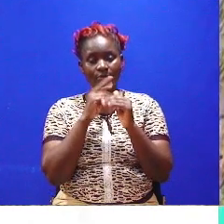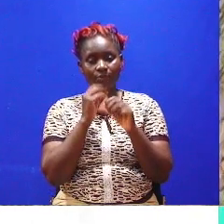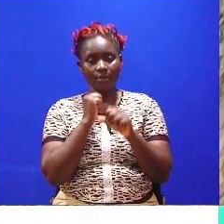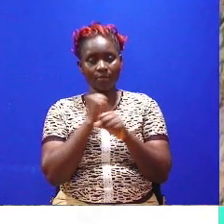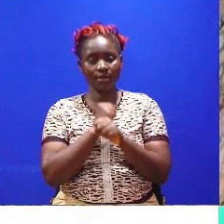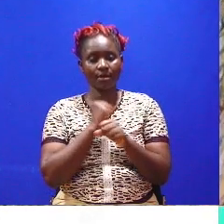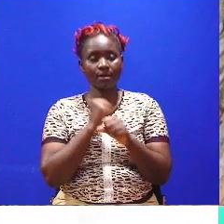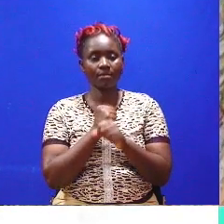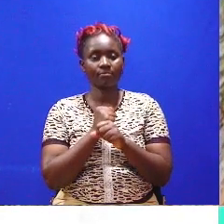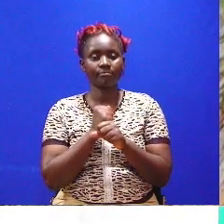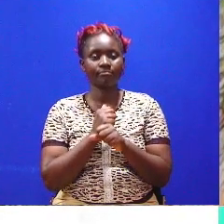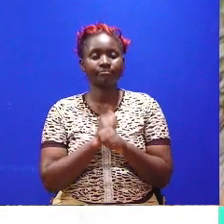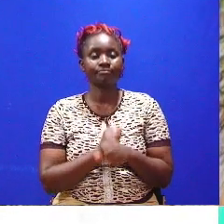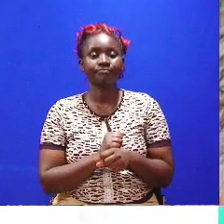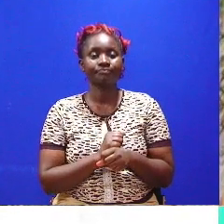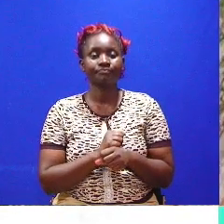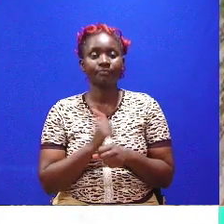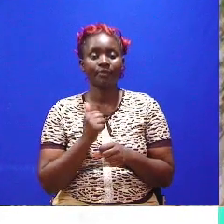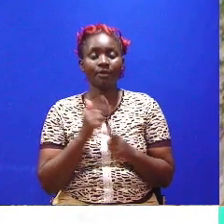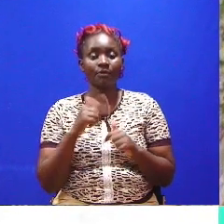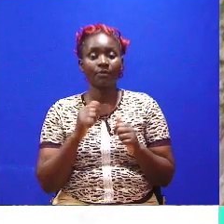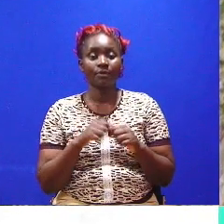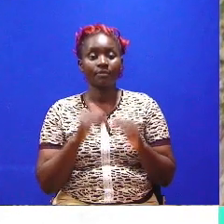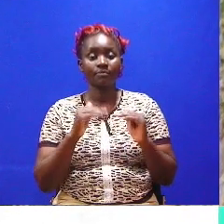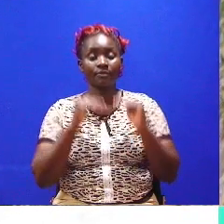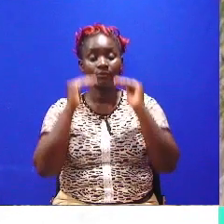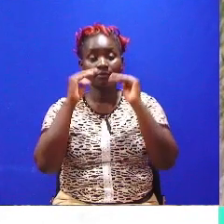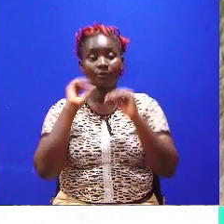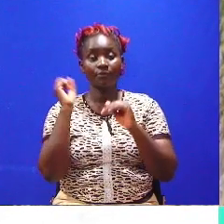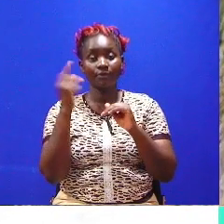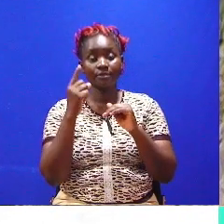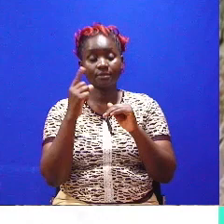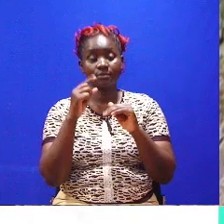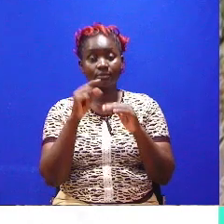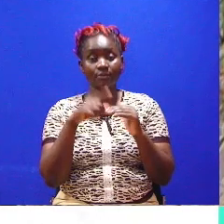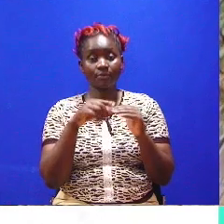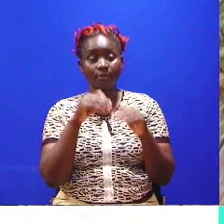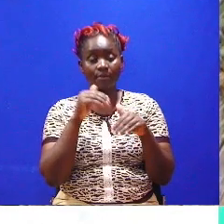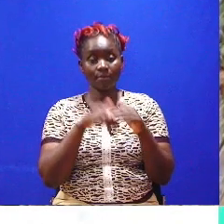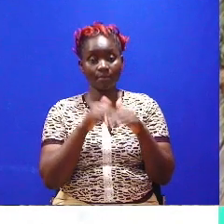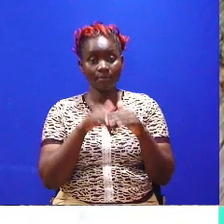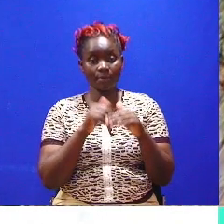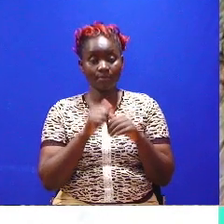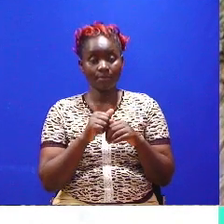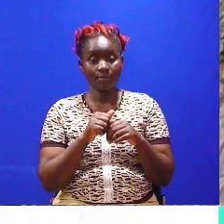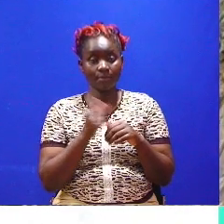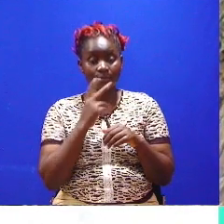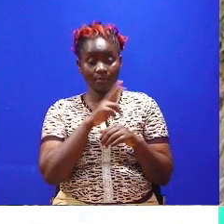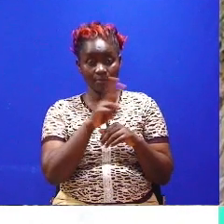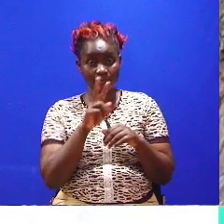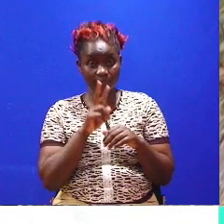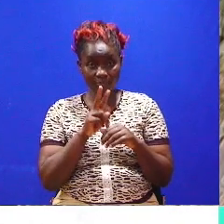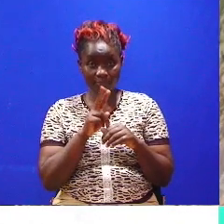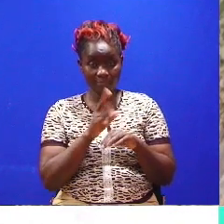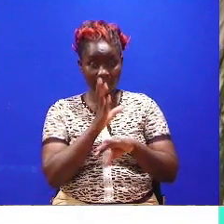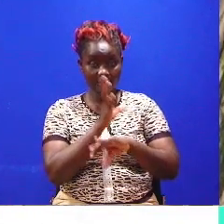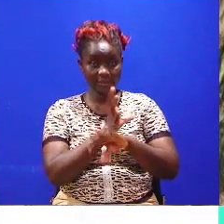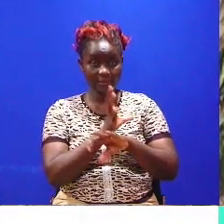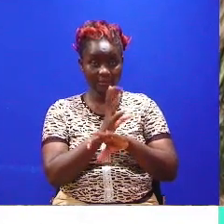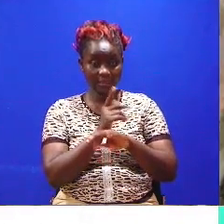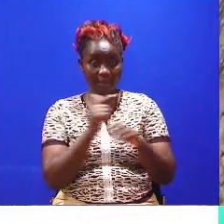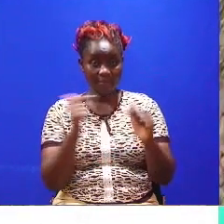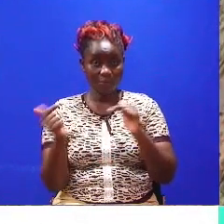mirimo eke kobera ikine kyekerengo egitangani bachorretu so ekerekane samuroche muna emefuraburu